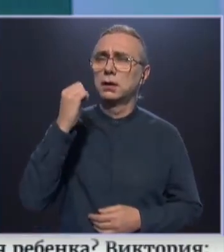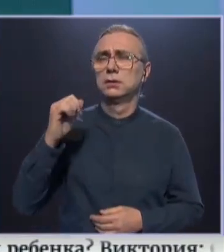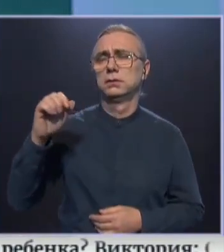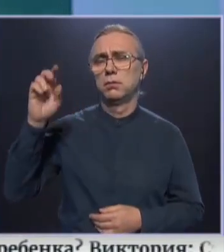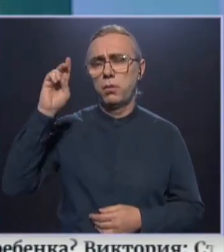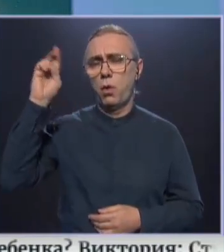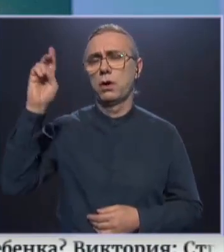послал.